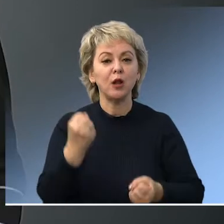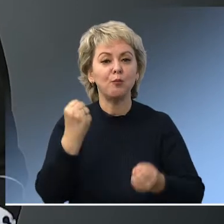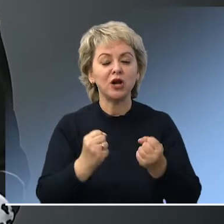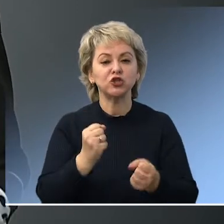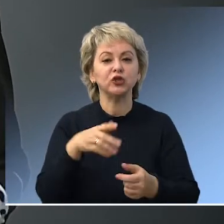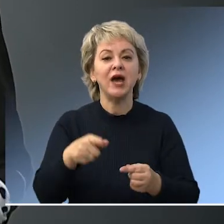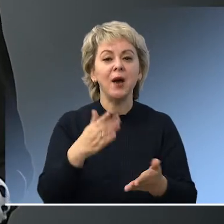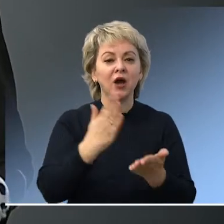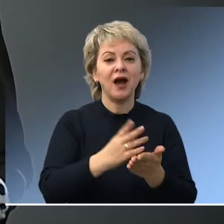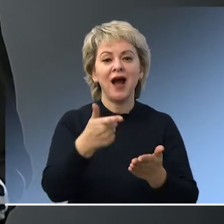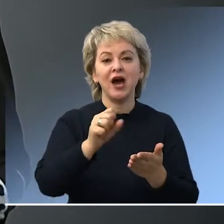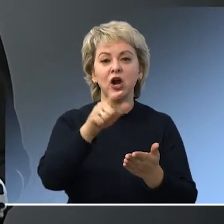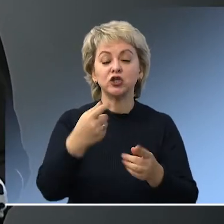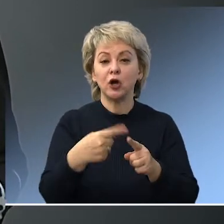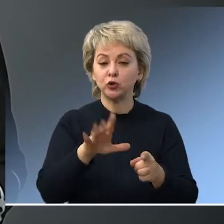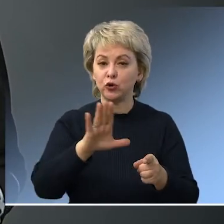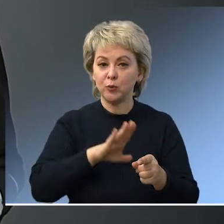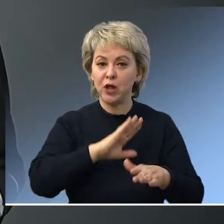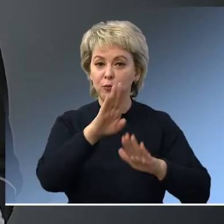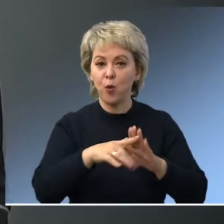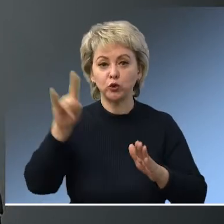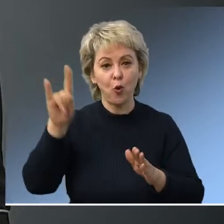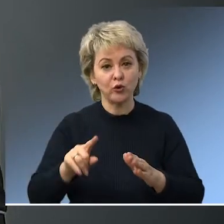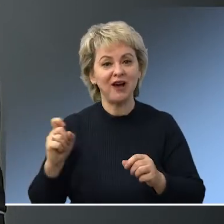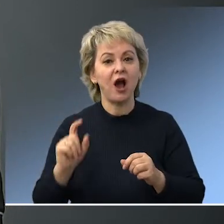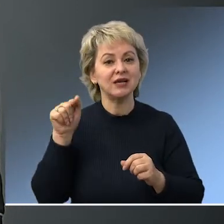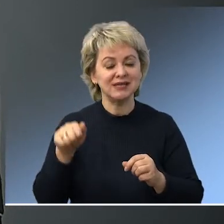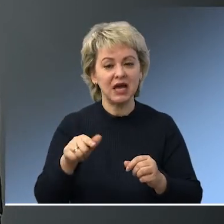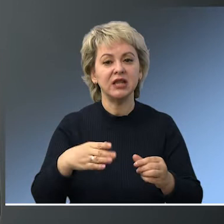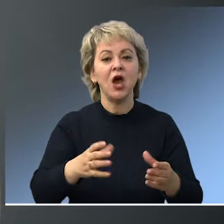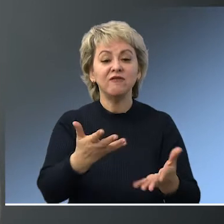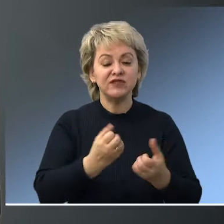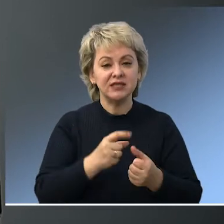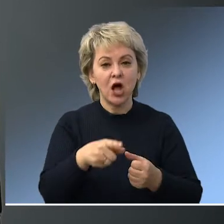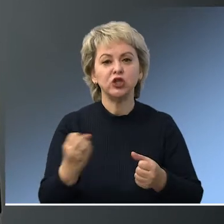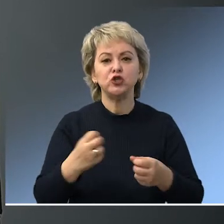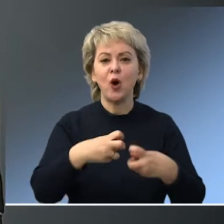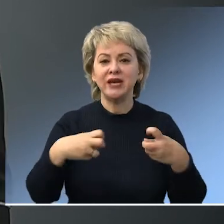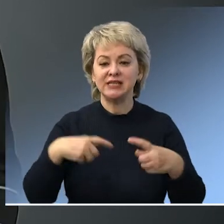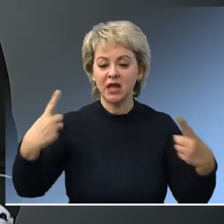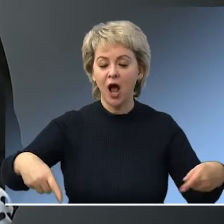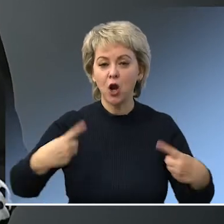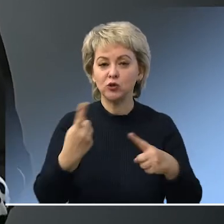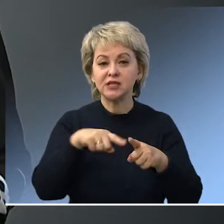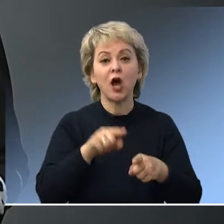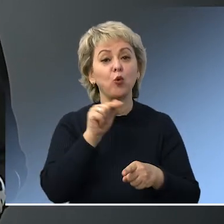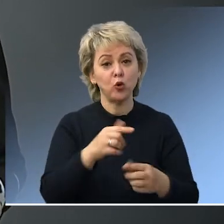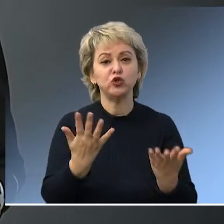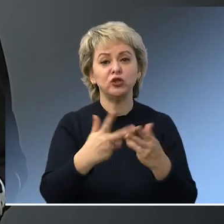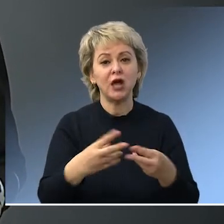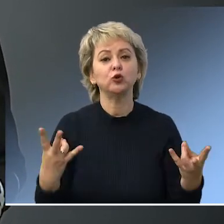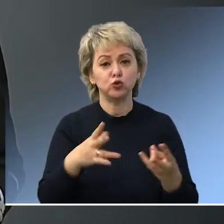машину прямо из гаража, который находился под окнами потерпевшего. С собой он прихватил и резину, которую, как он